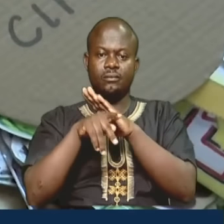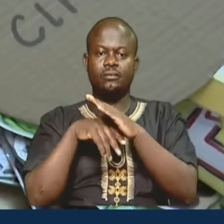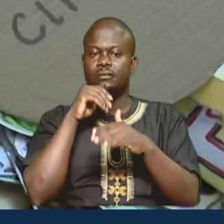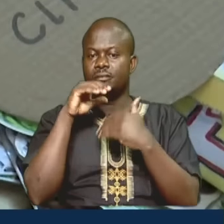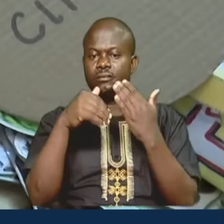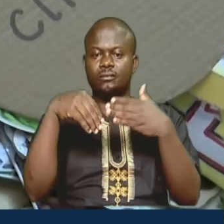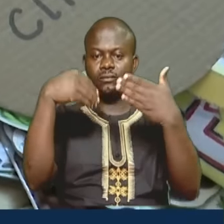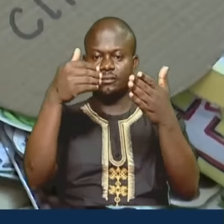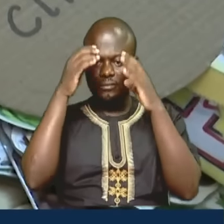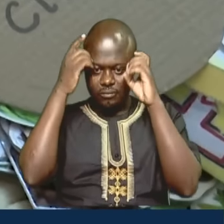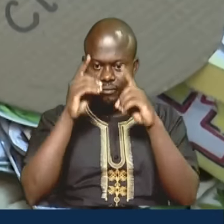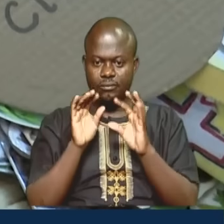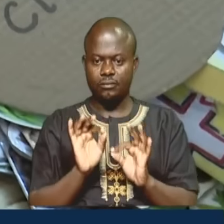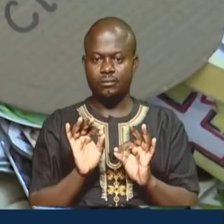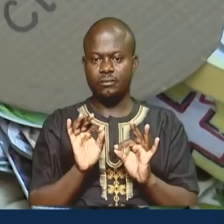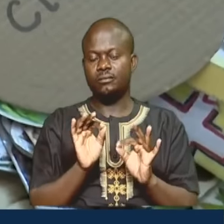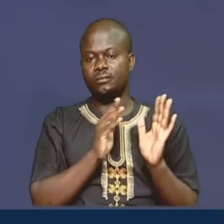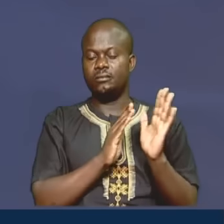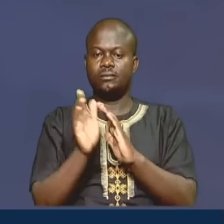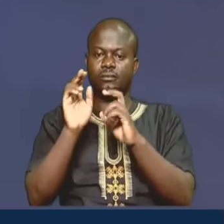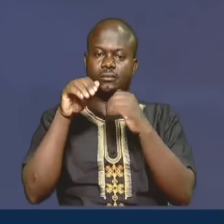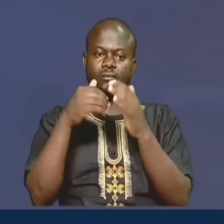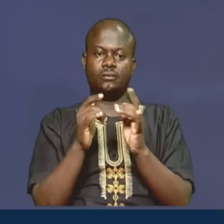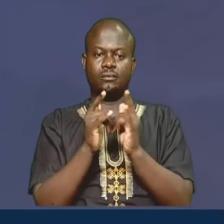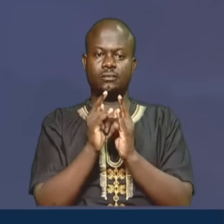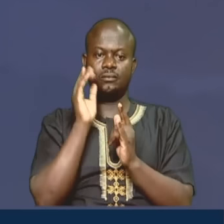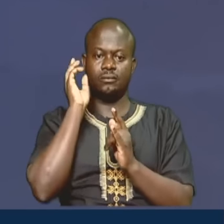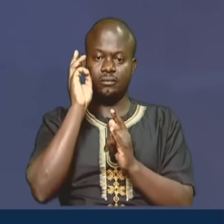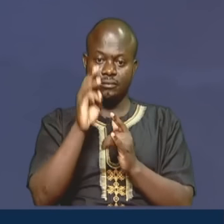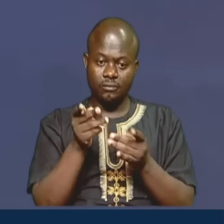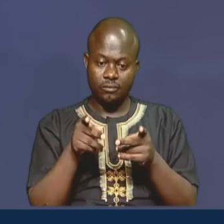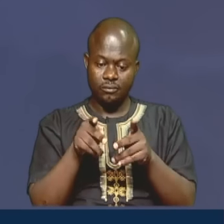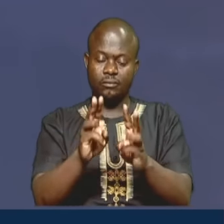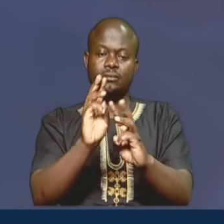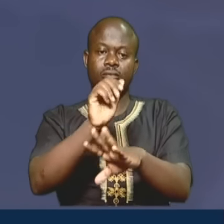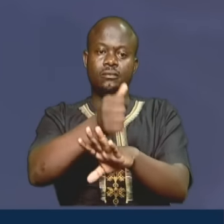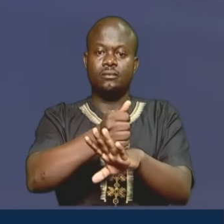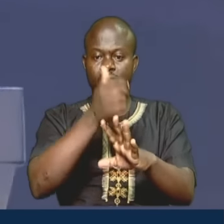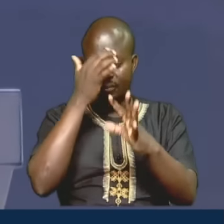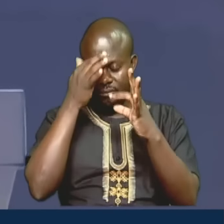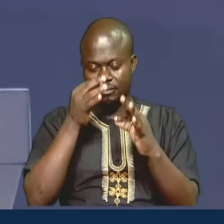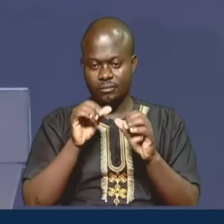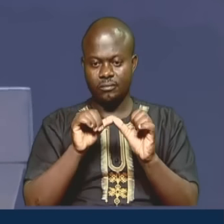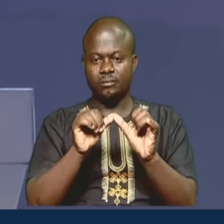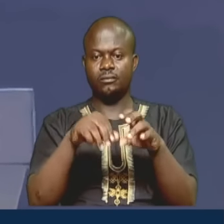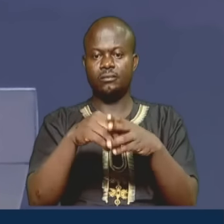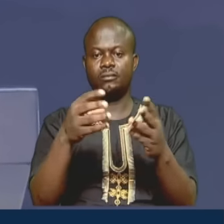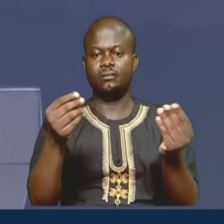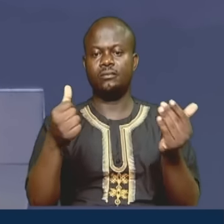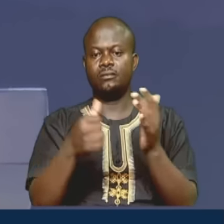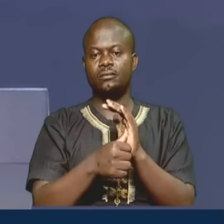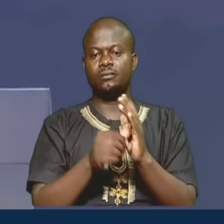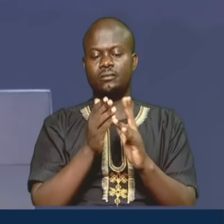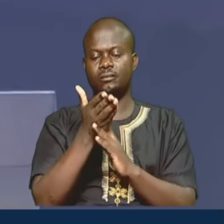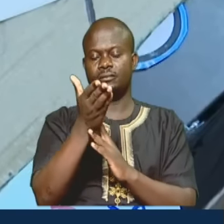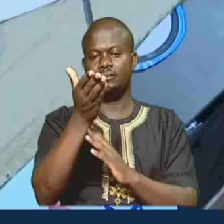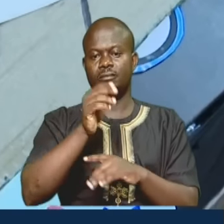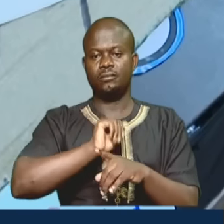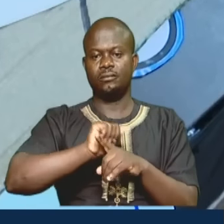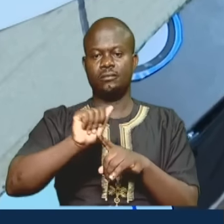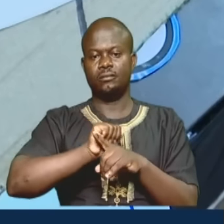badahabwa uburezi bufite ireme biteganyijwe ko iyi nama izabura urubuga rwo gushyiraho ingamba zirambye mu gukemura ibi bibazo binyujijwe mu